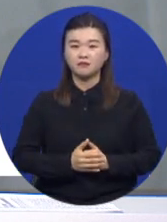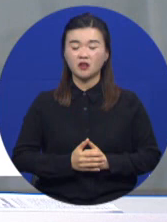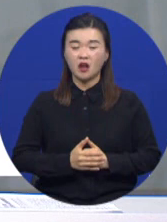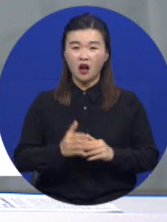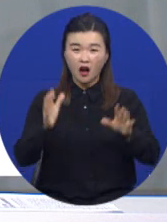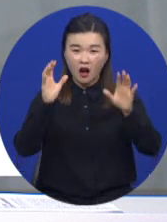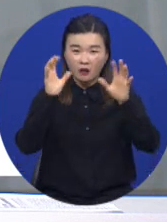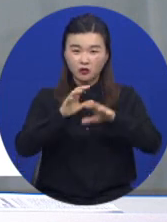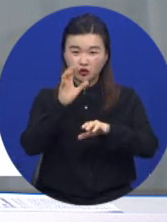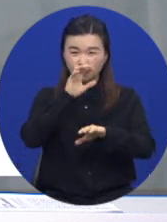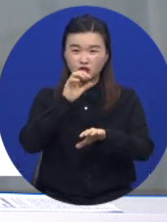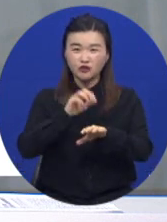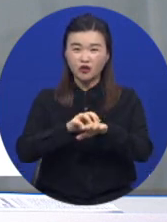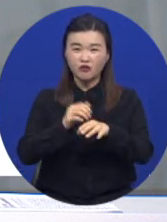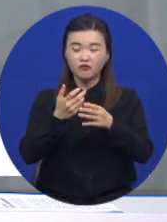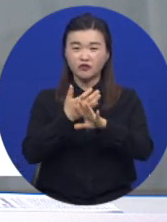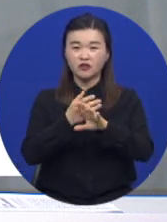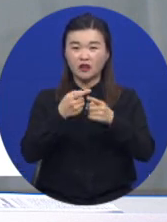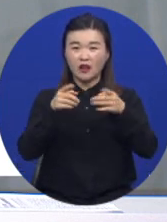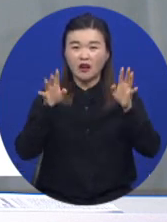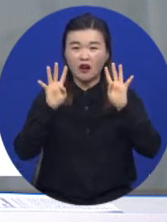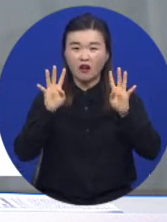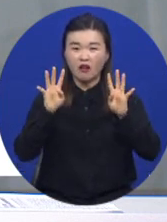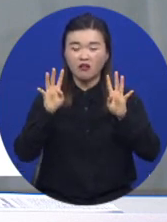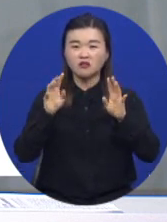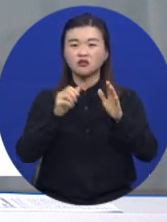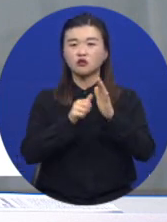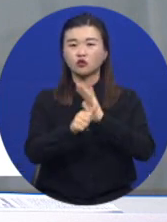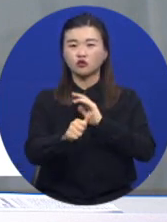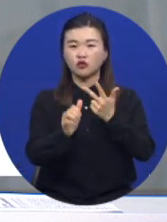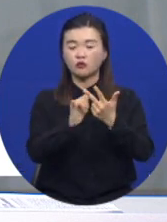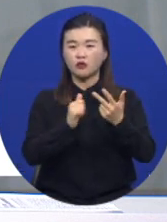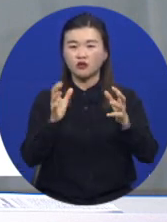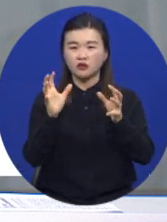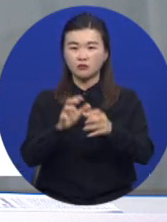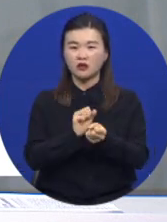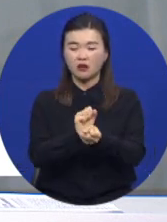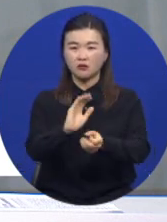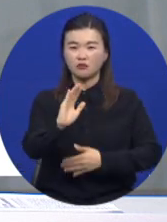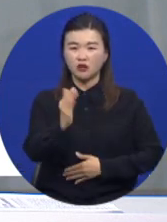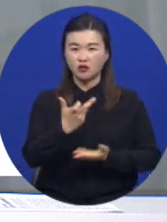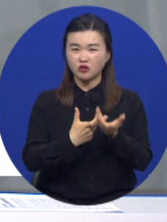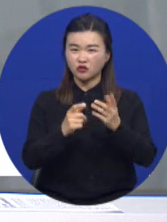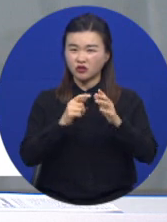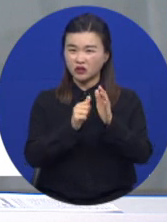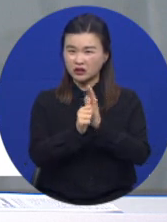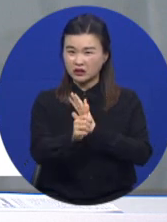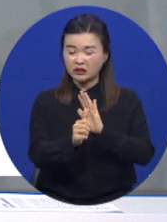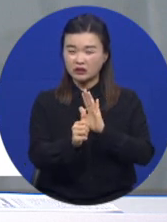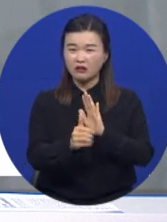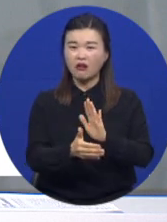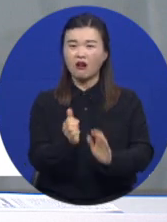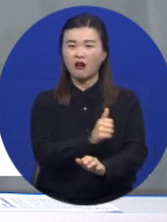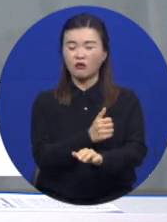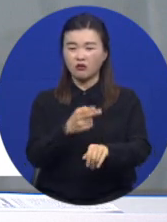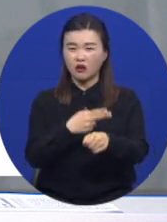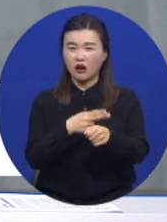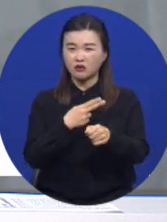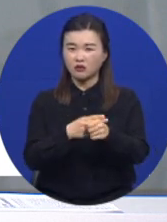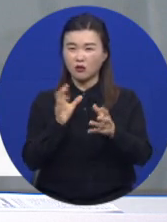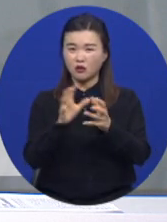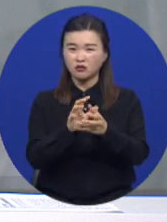합숙 훈련을 하던 모 대학교 선수단 7명이 집단 감염 됐고 제주시 4 학원 강사도 확진 도에